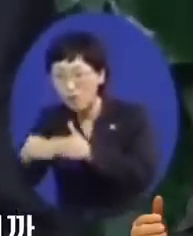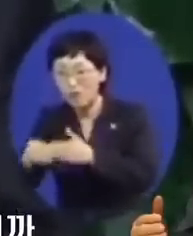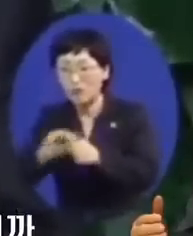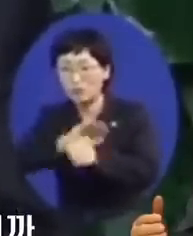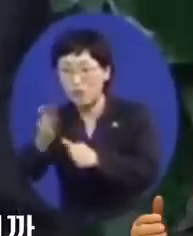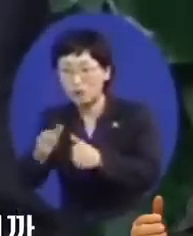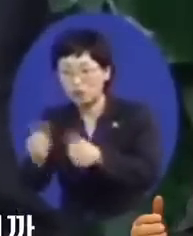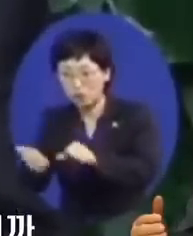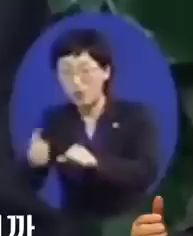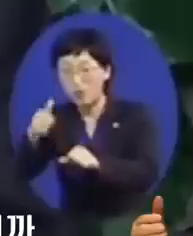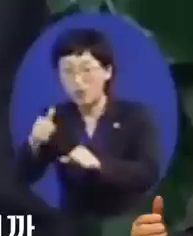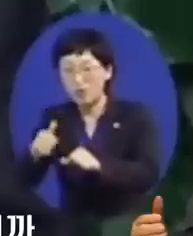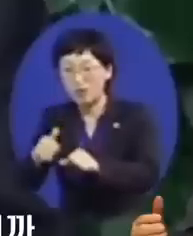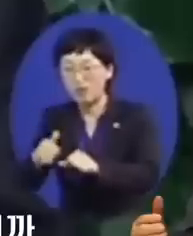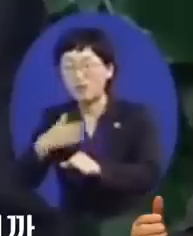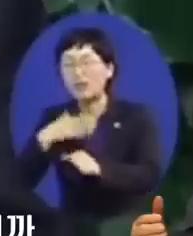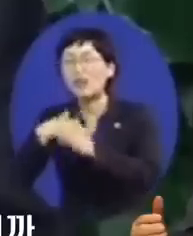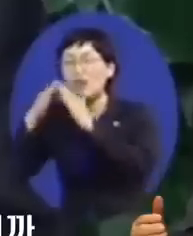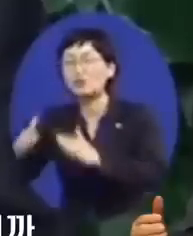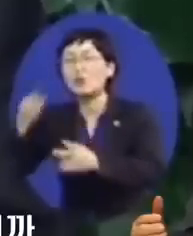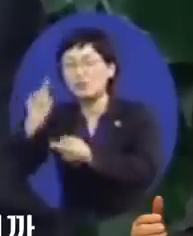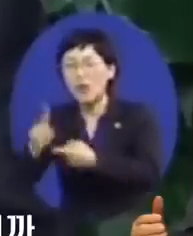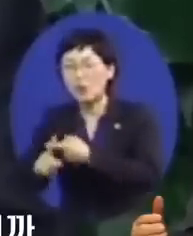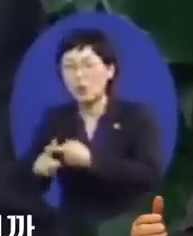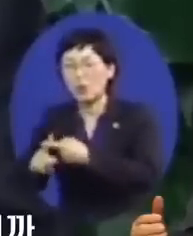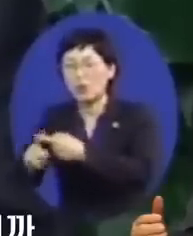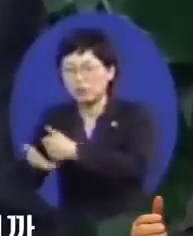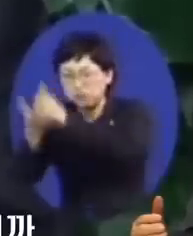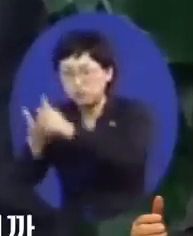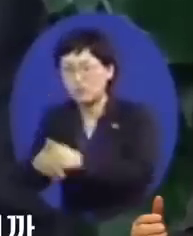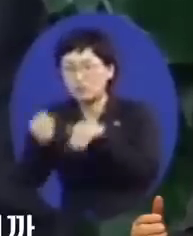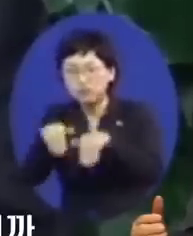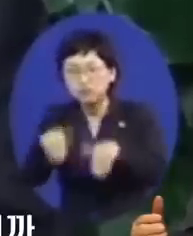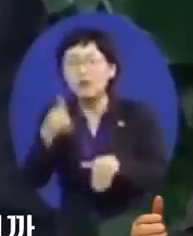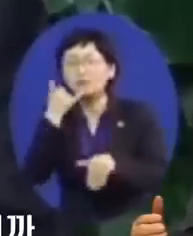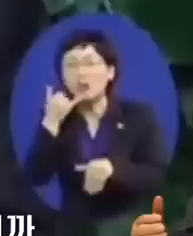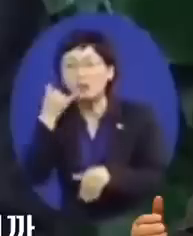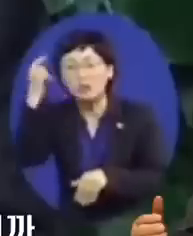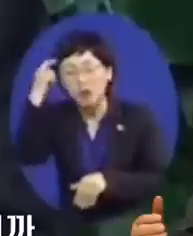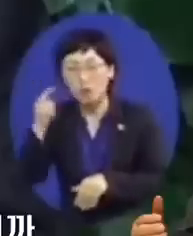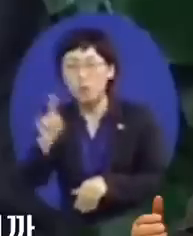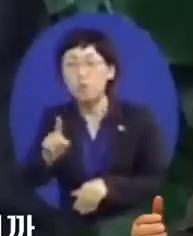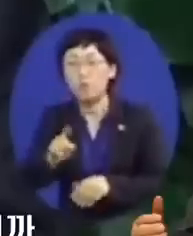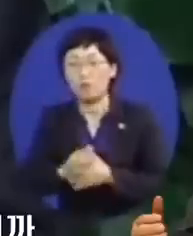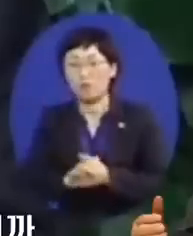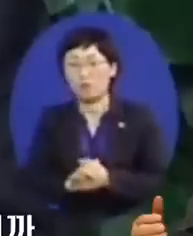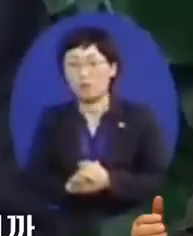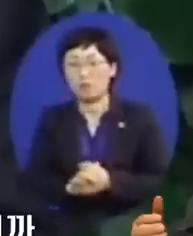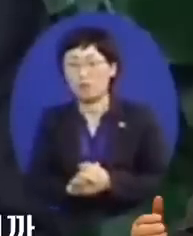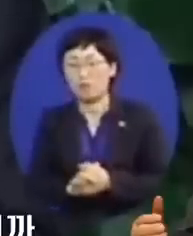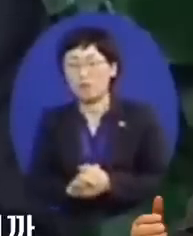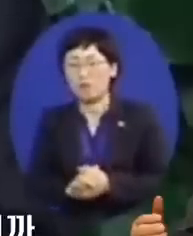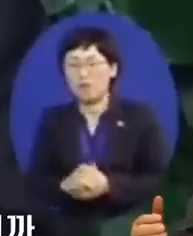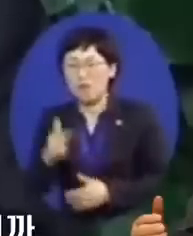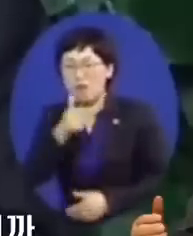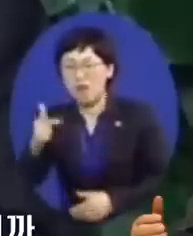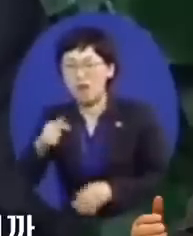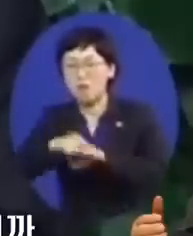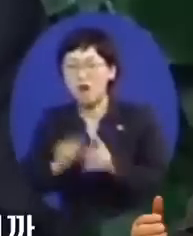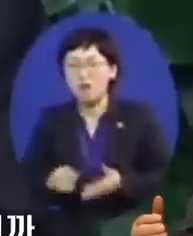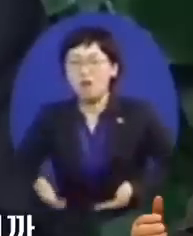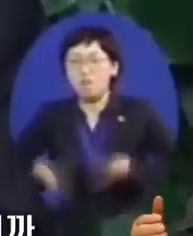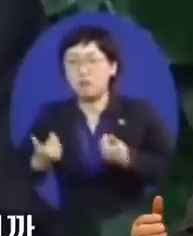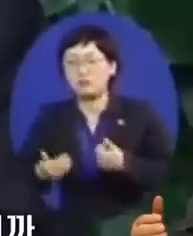애굽에 우리를 그냥 내버려 둬라, 애굽 사람을 섬기고 살겠다 그렇게 하지 않더냐, 아주 조급해서